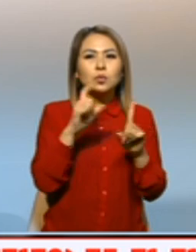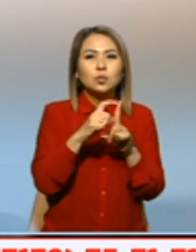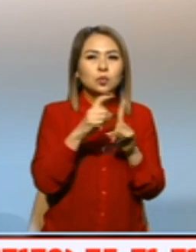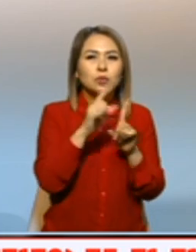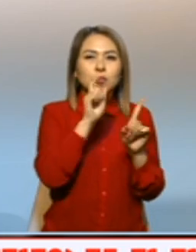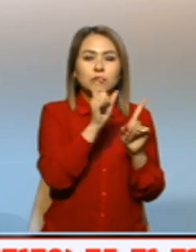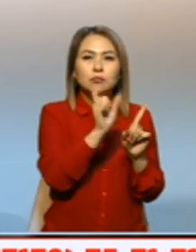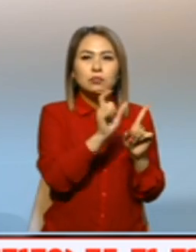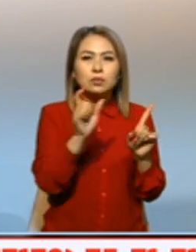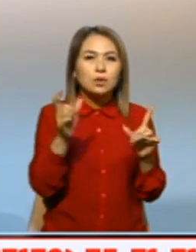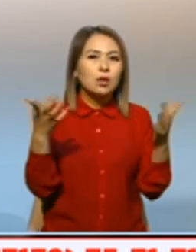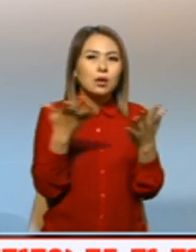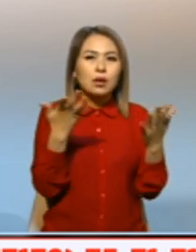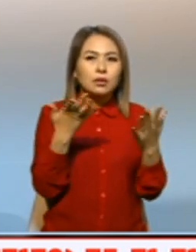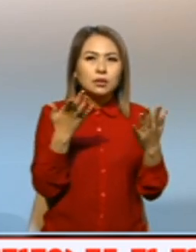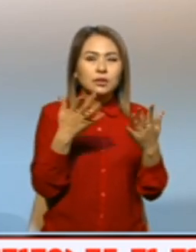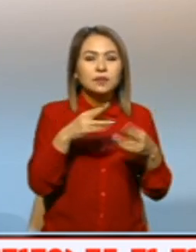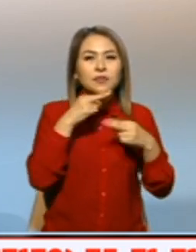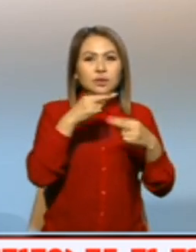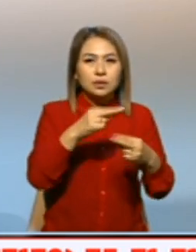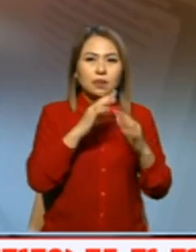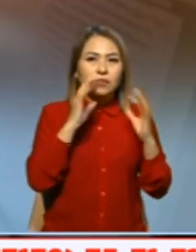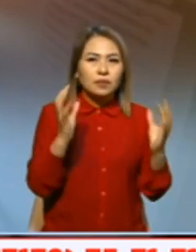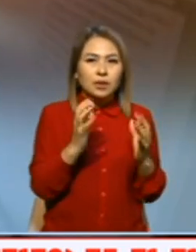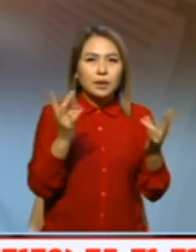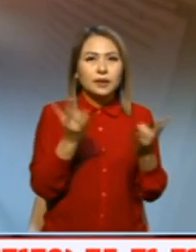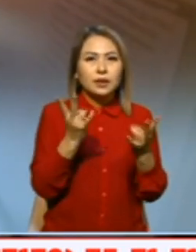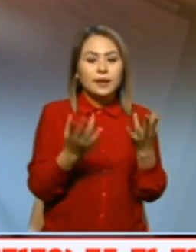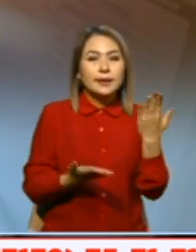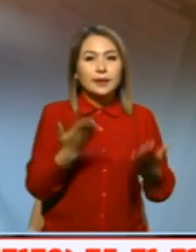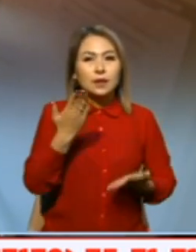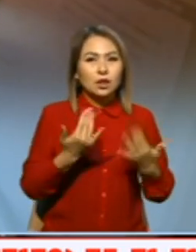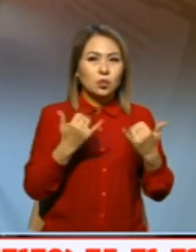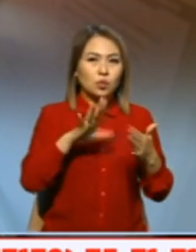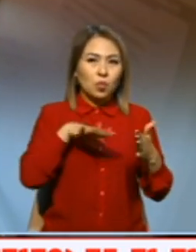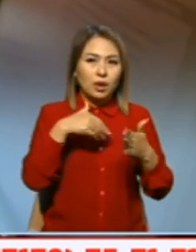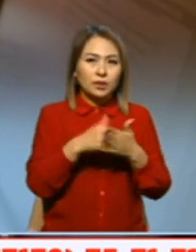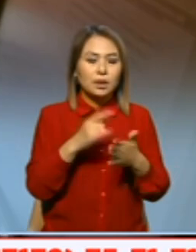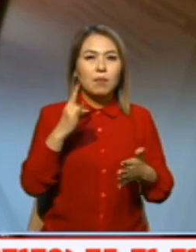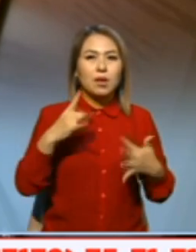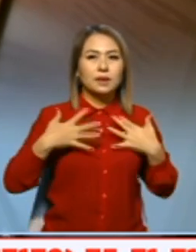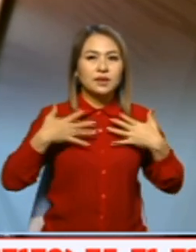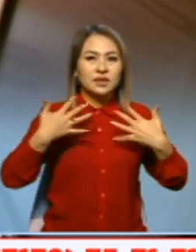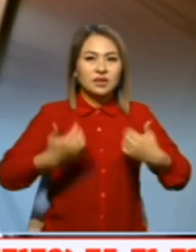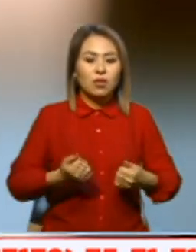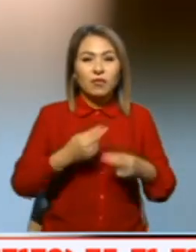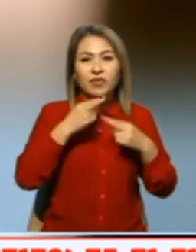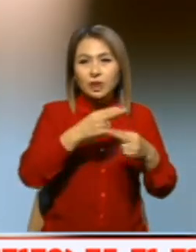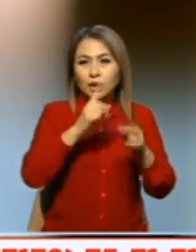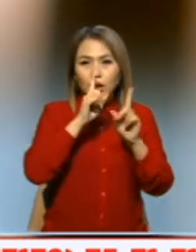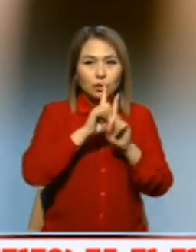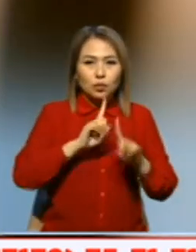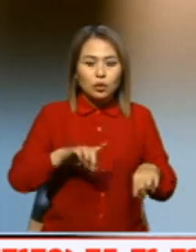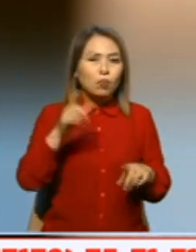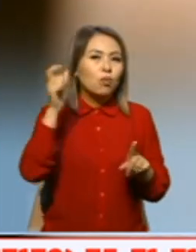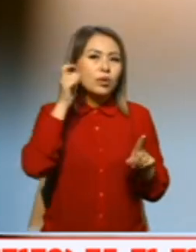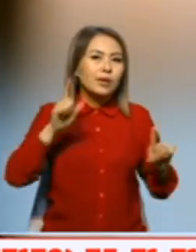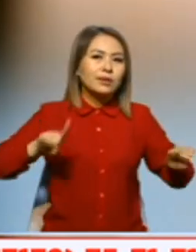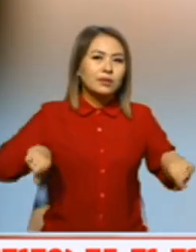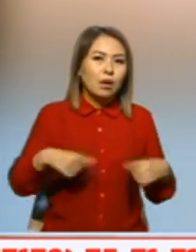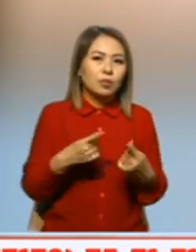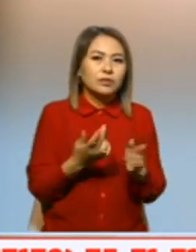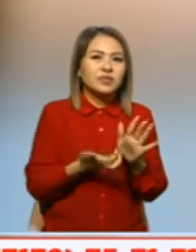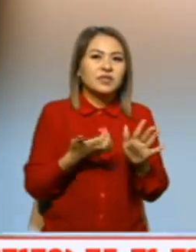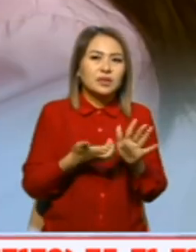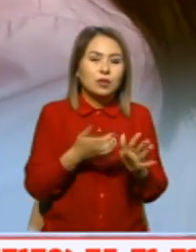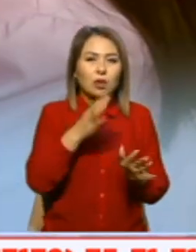міне осының бәріне назар аударылады. Егер осы уақытта баланың денсаулығына назар аудармаса, жасына сай дамуындағы